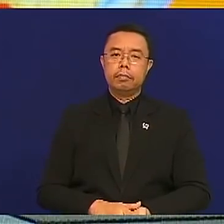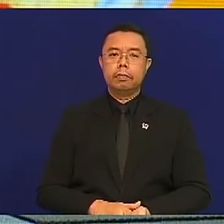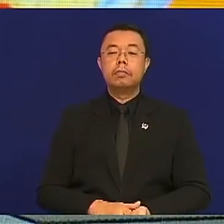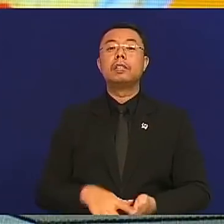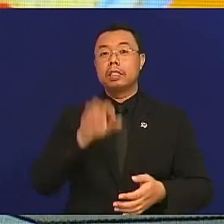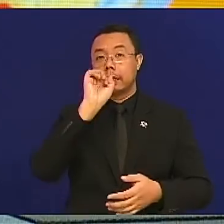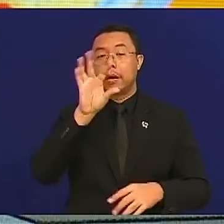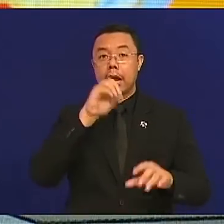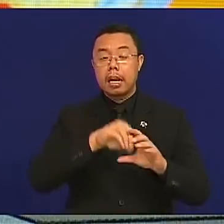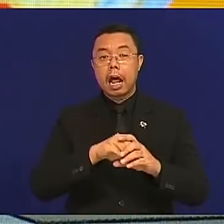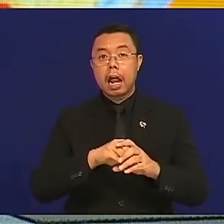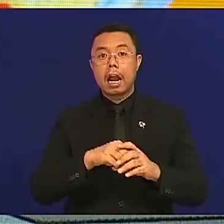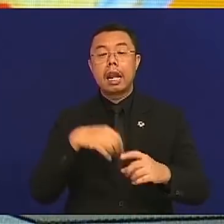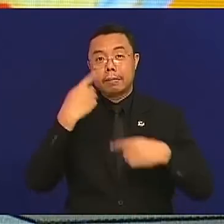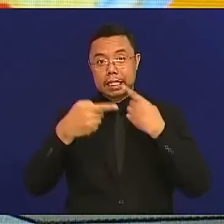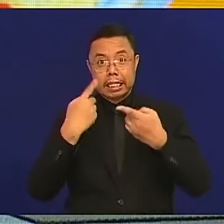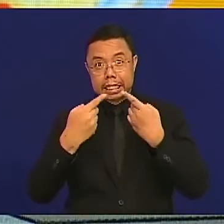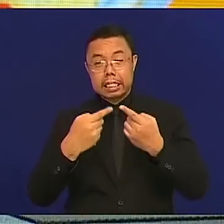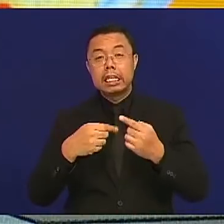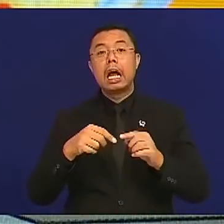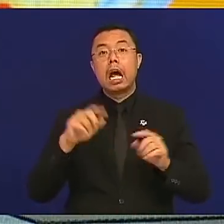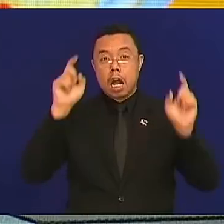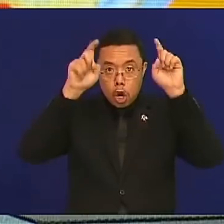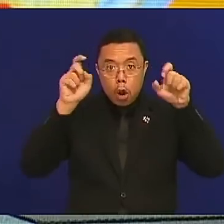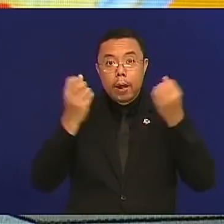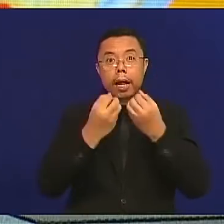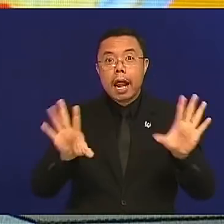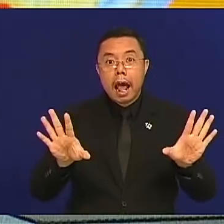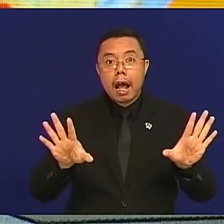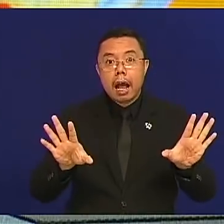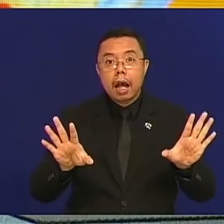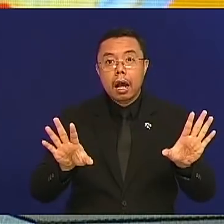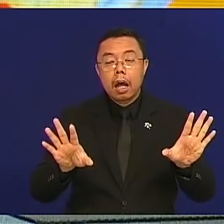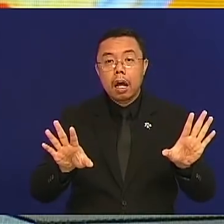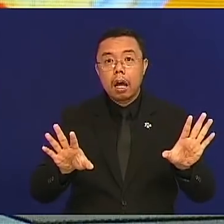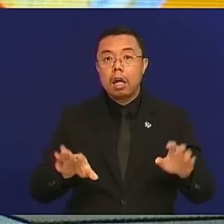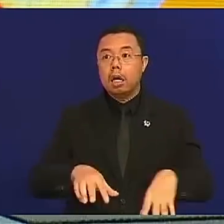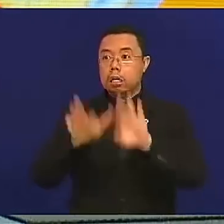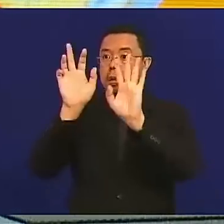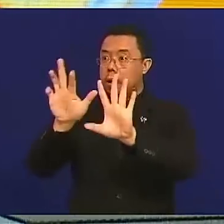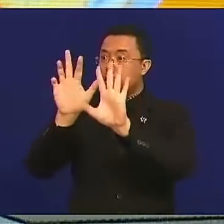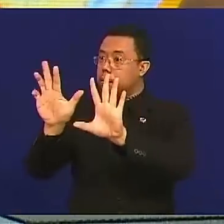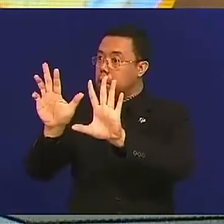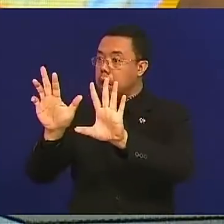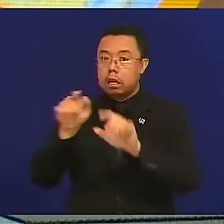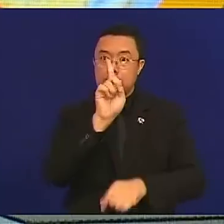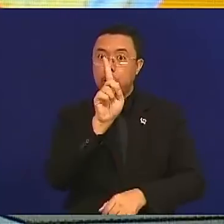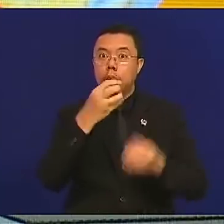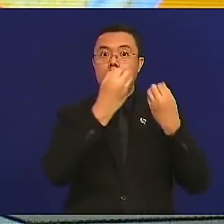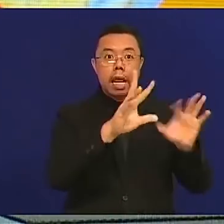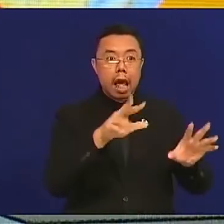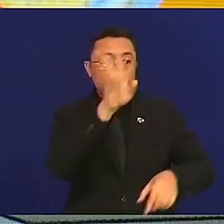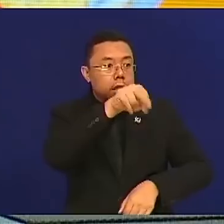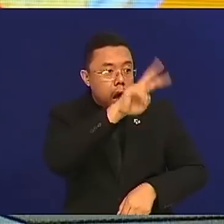Maka dikatakan dalam perumpamaan domba yang hilang, meninggalkan yang 99 demi menemukan